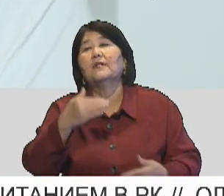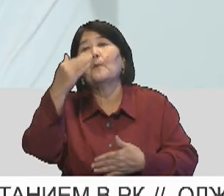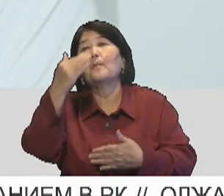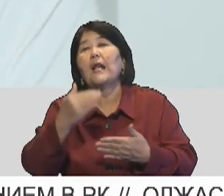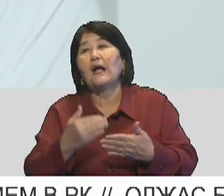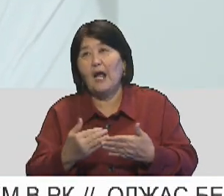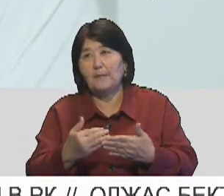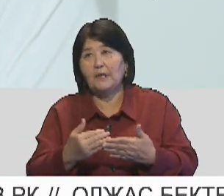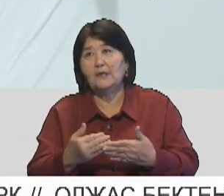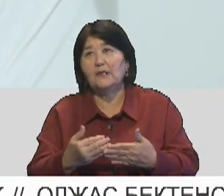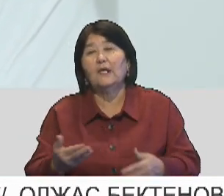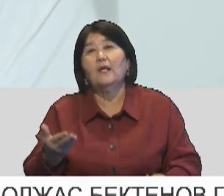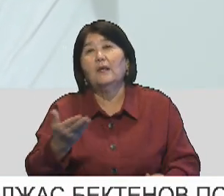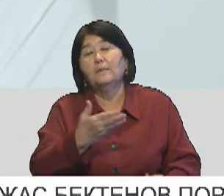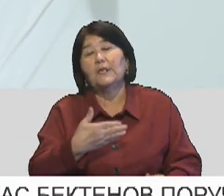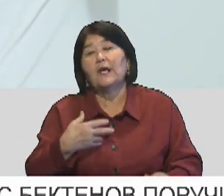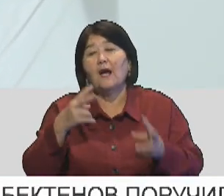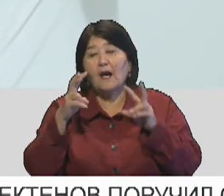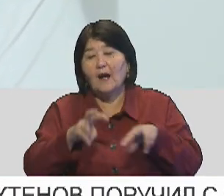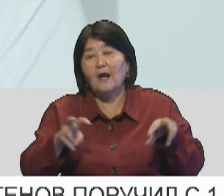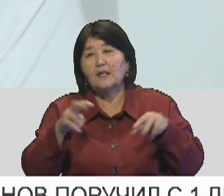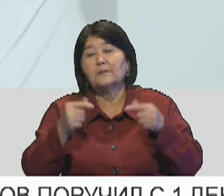програ мы осматривали